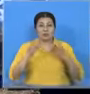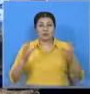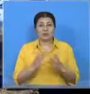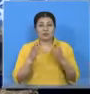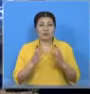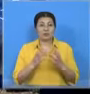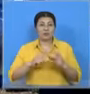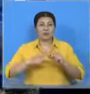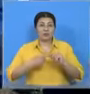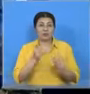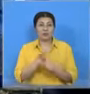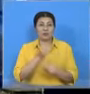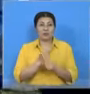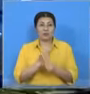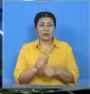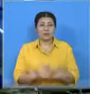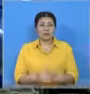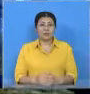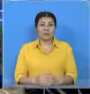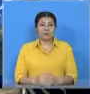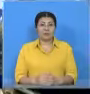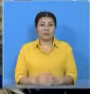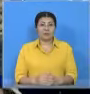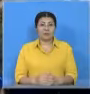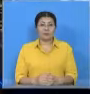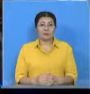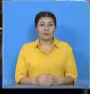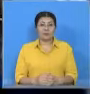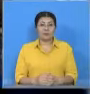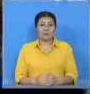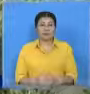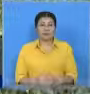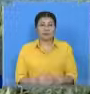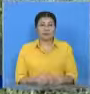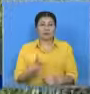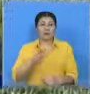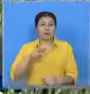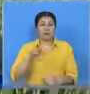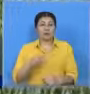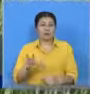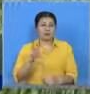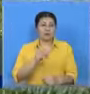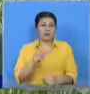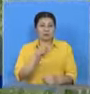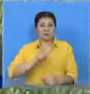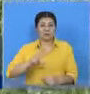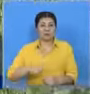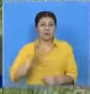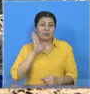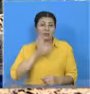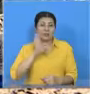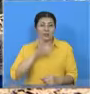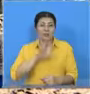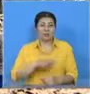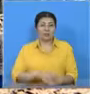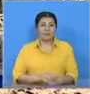уже в рост уходит. Уже и на, на всход, и на кущение, и на колос практически, вот если здесь обратить внимание, здесь влага буквально